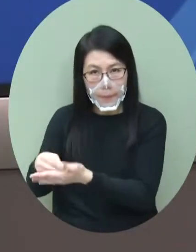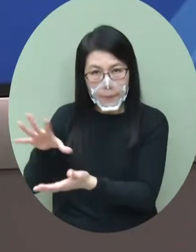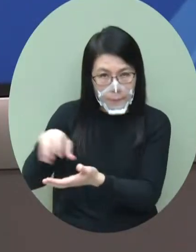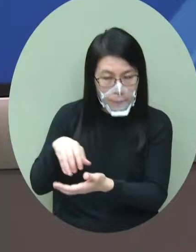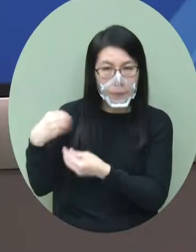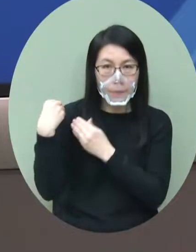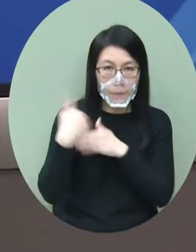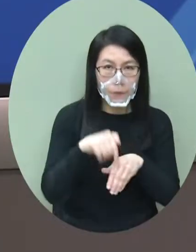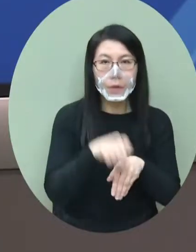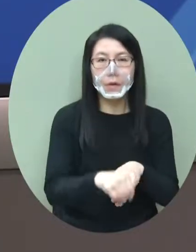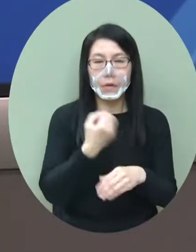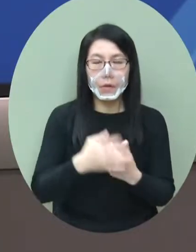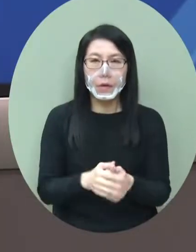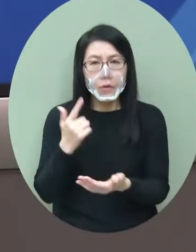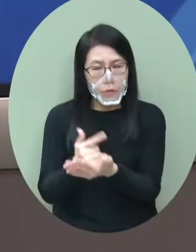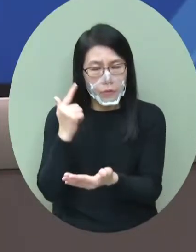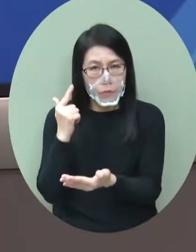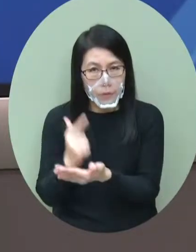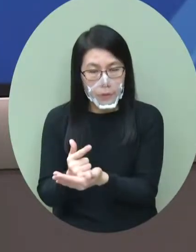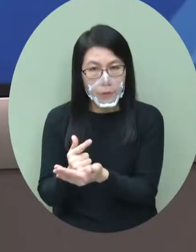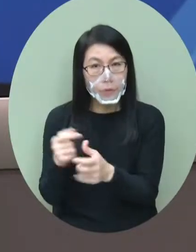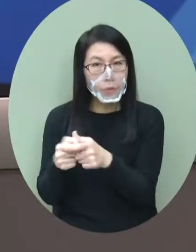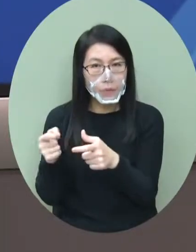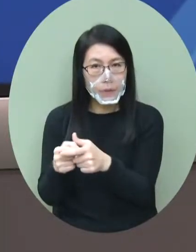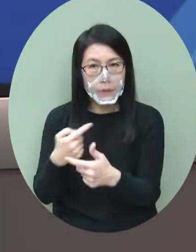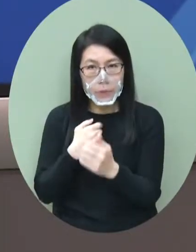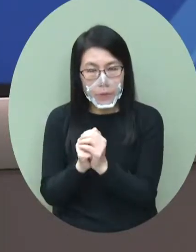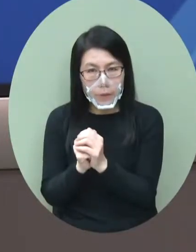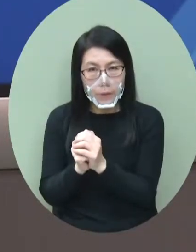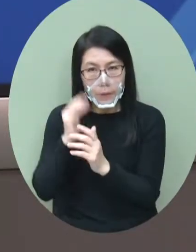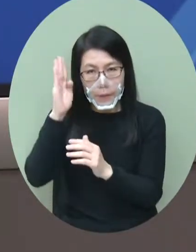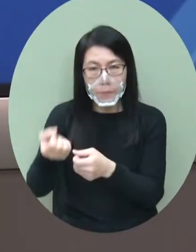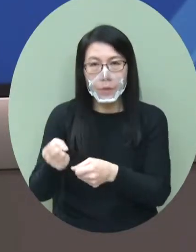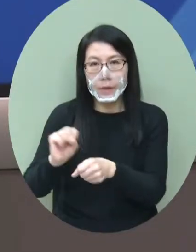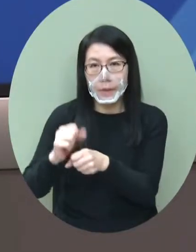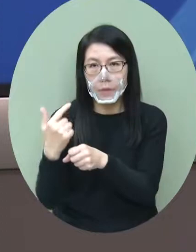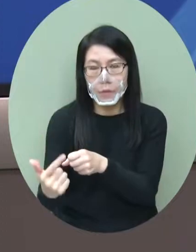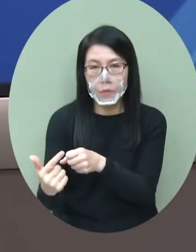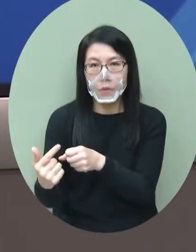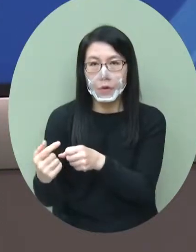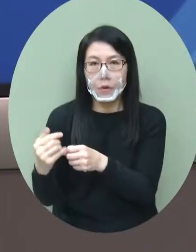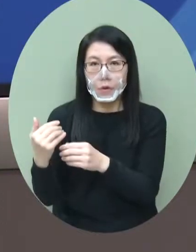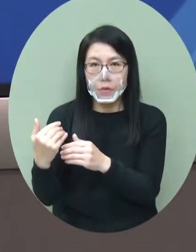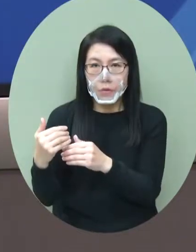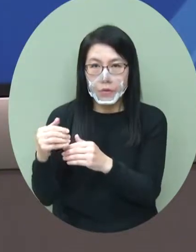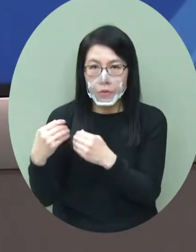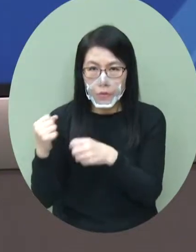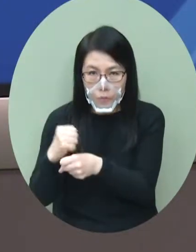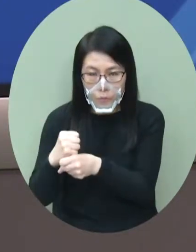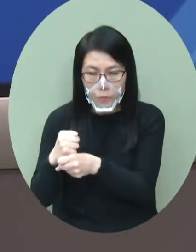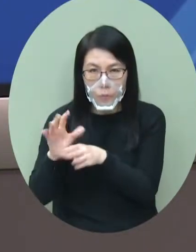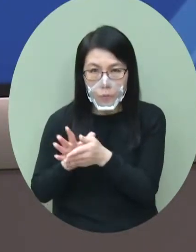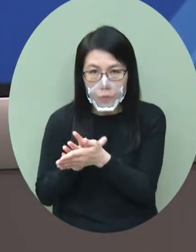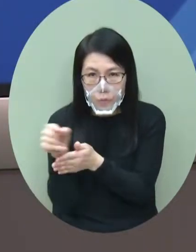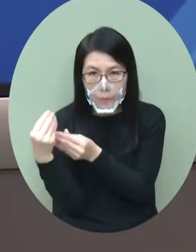全国各省市采购，有时候会向主要生产商要求他们调整生产